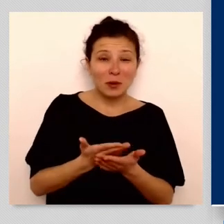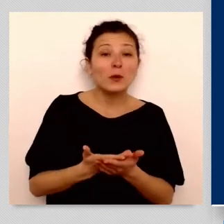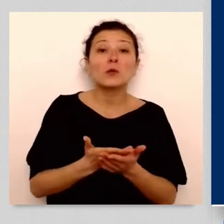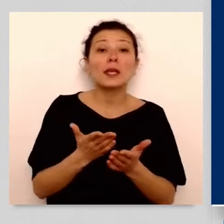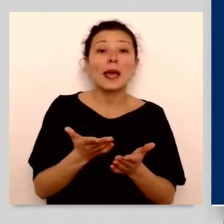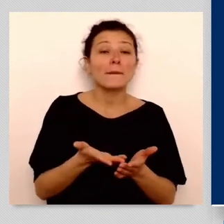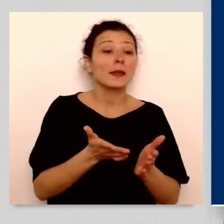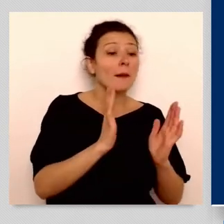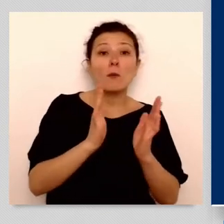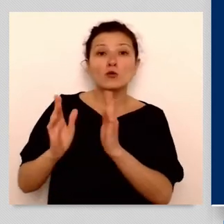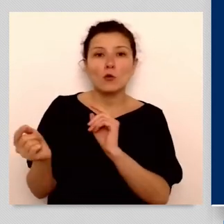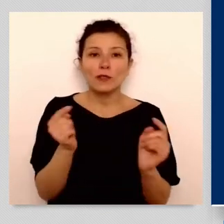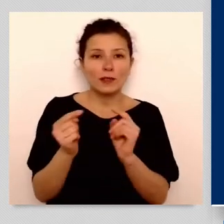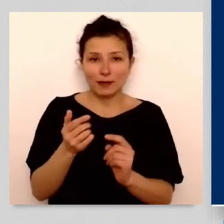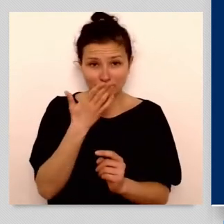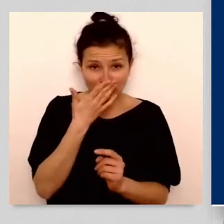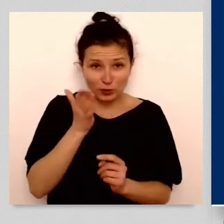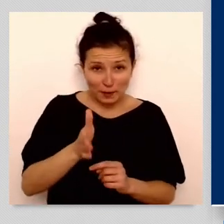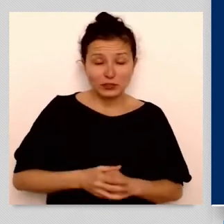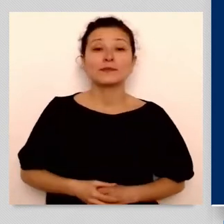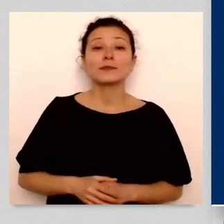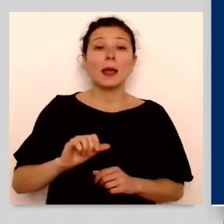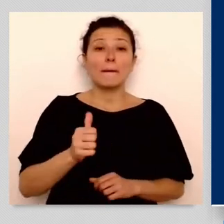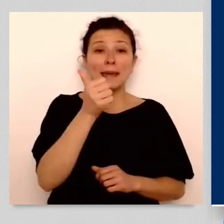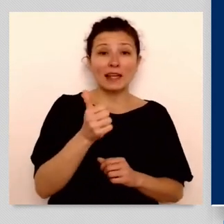byśmy w pierwszej rundzie